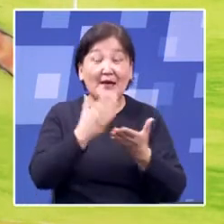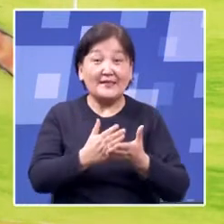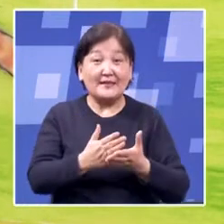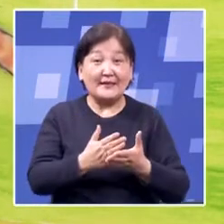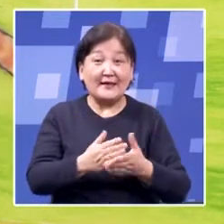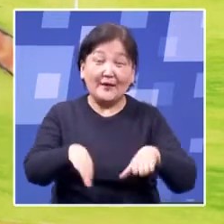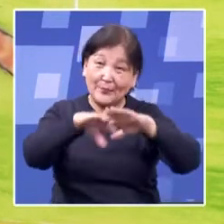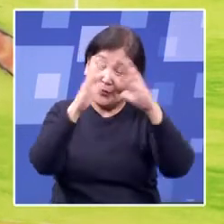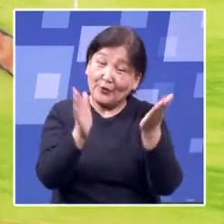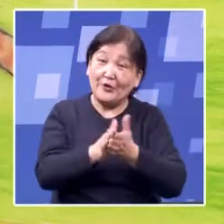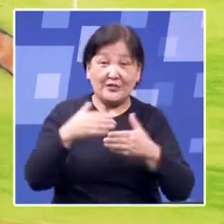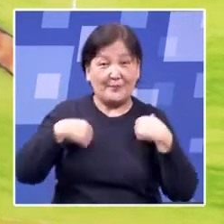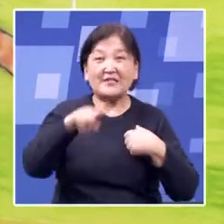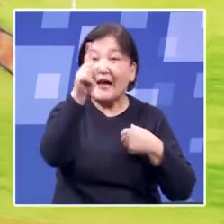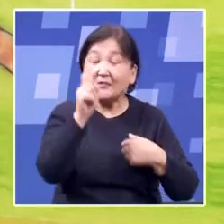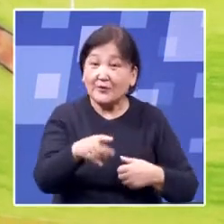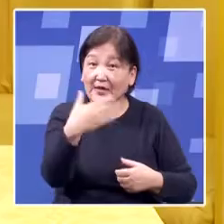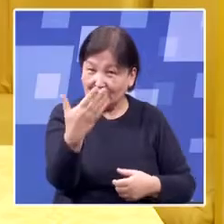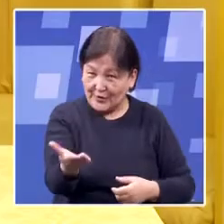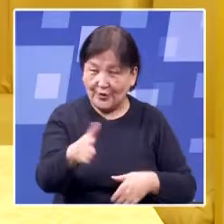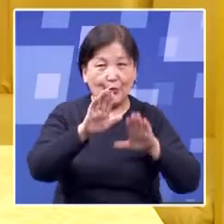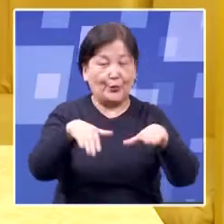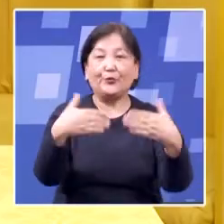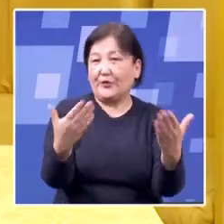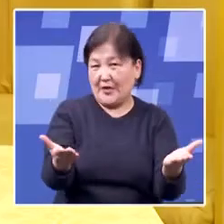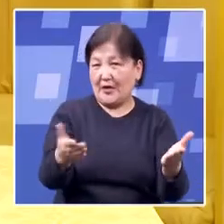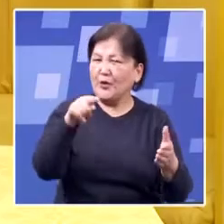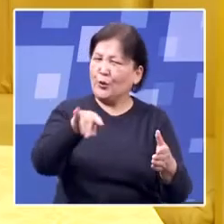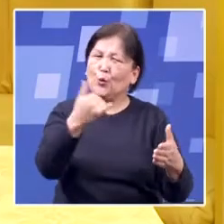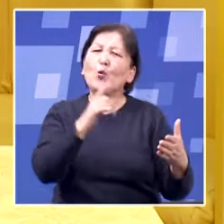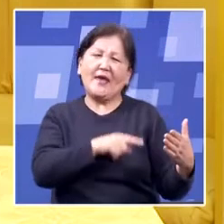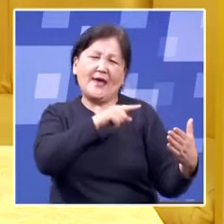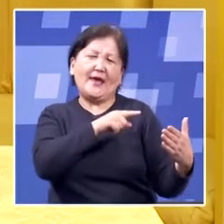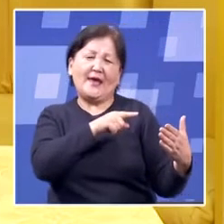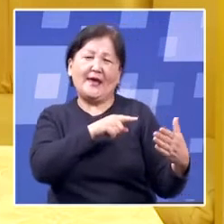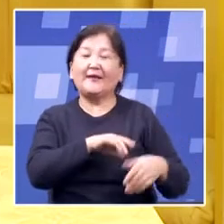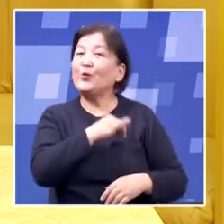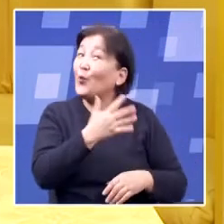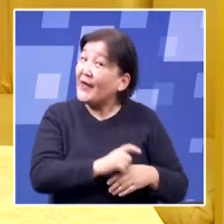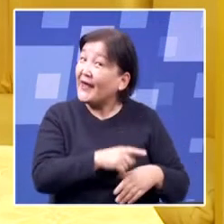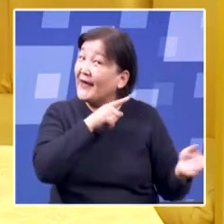хань нуугаад тандраас асуулт асуу. Хүүхдүүдээ, энэ юу вэ?